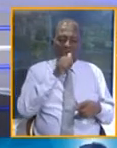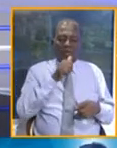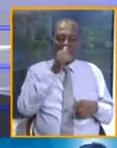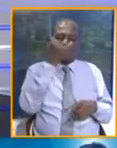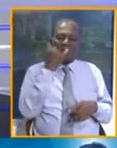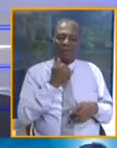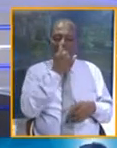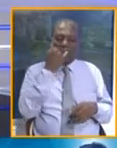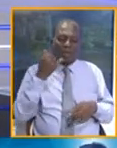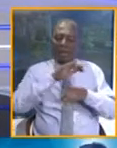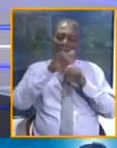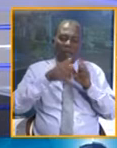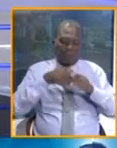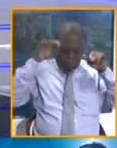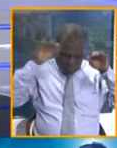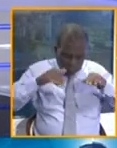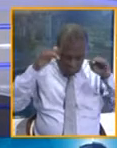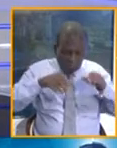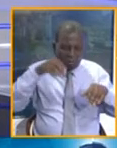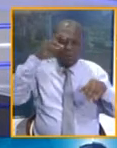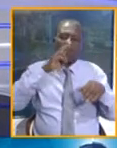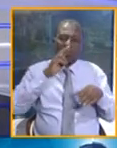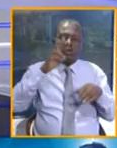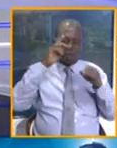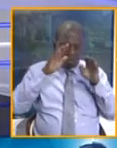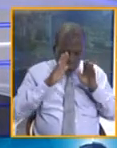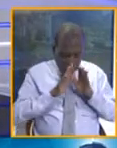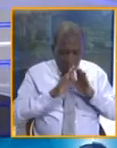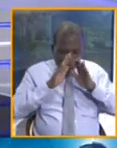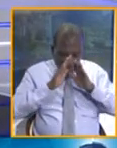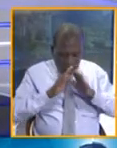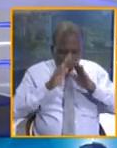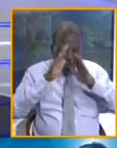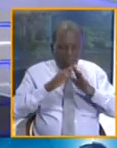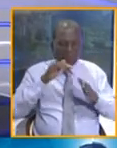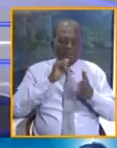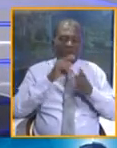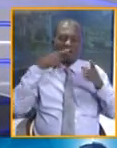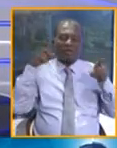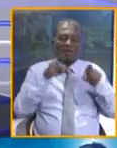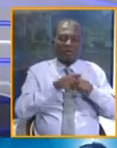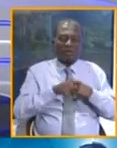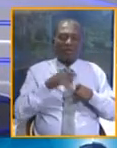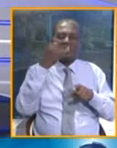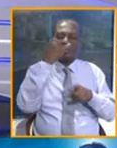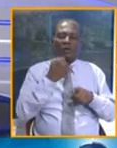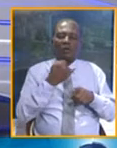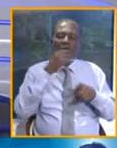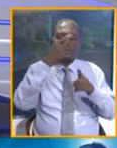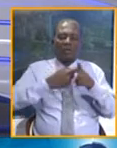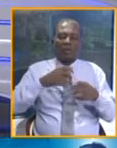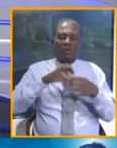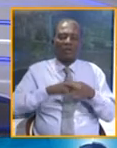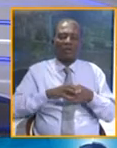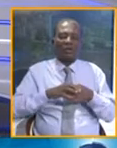les musulmans d'ici et du monde sont dans le recueillement et la prière. Le Ramadan, c'est aussi le mois de la générosité. Le chef de